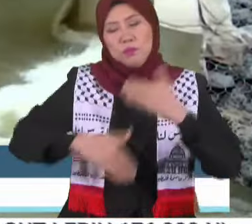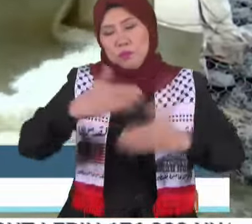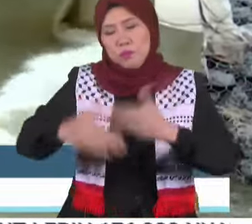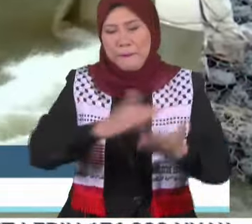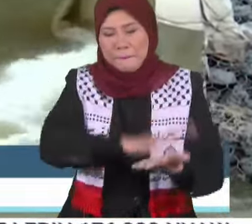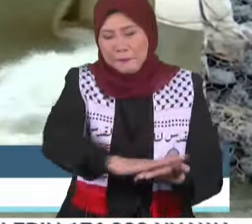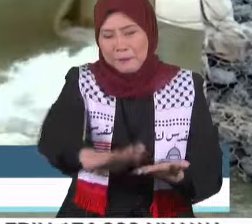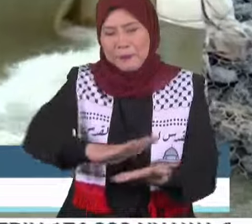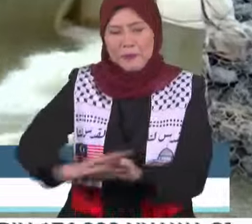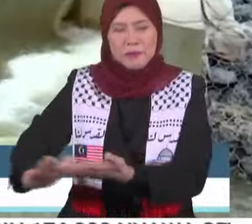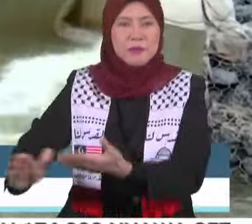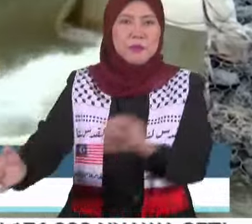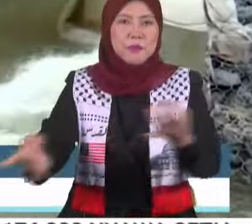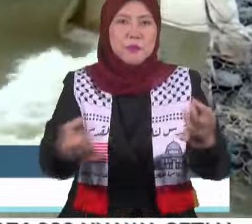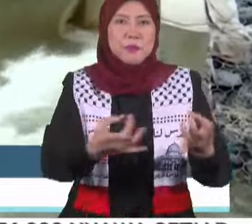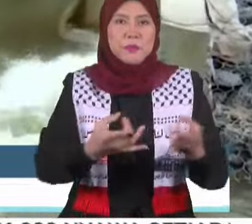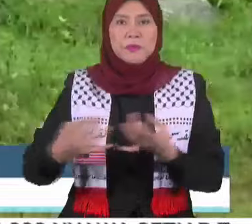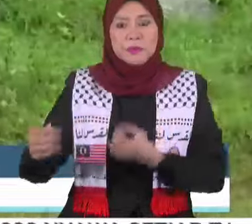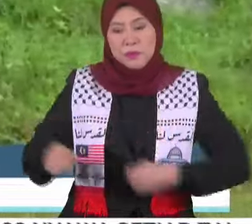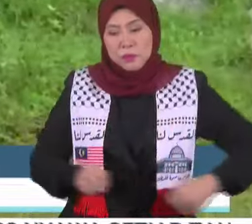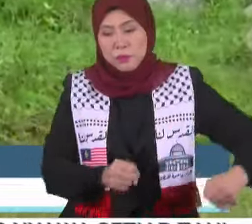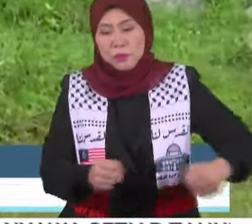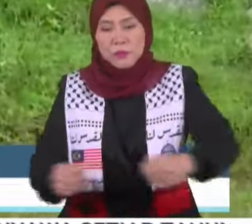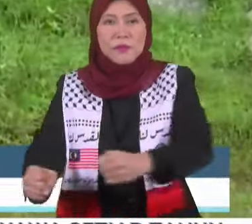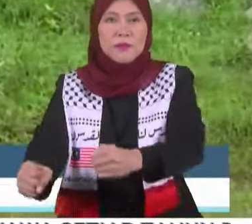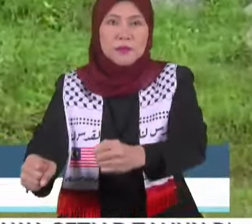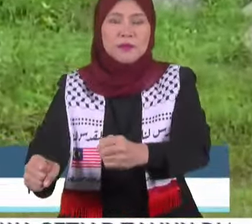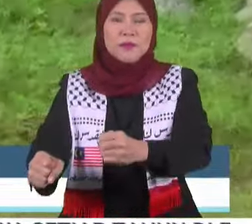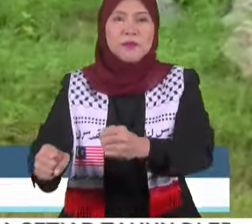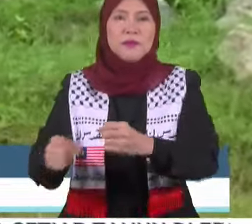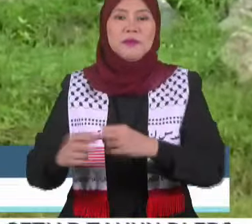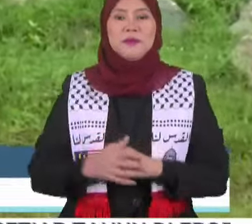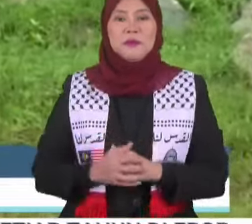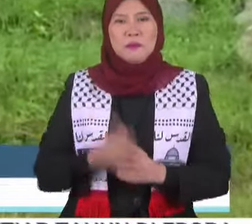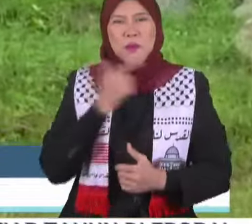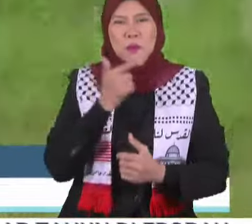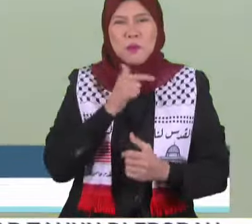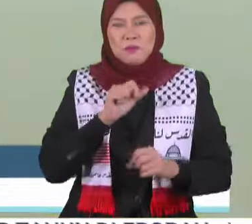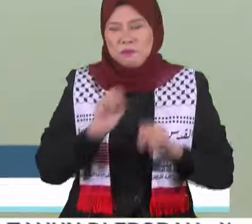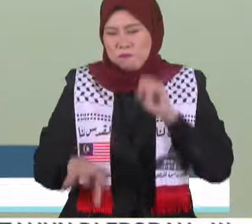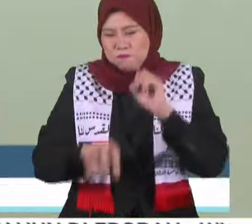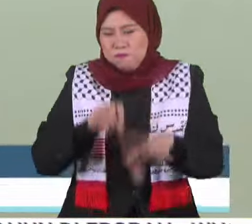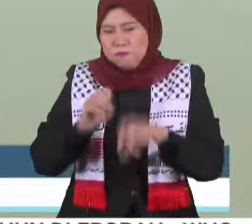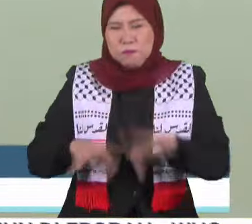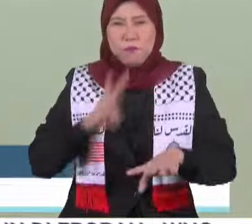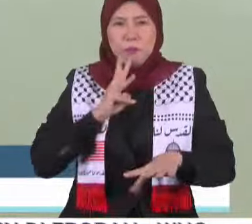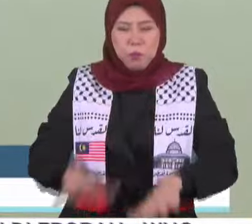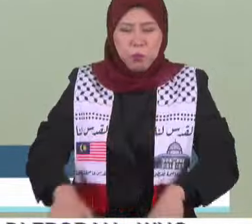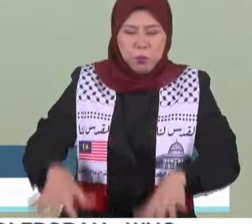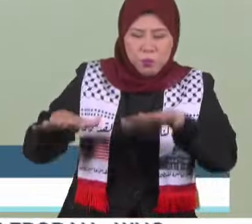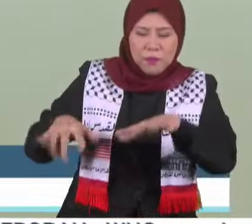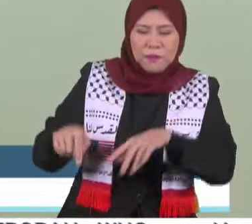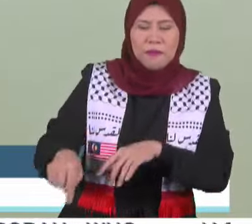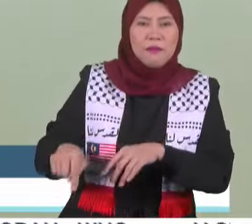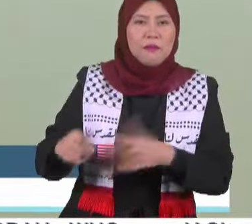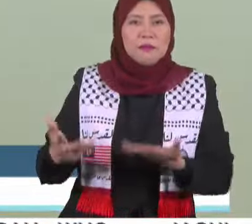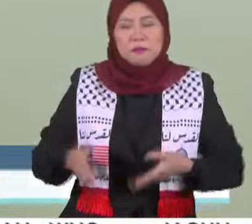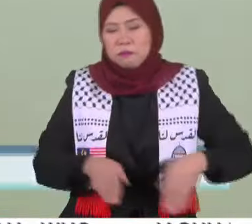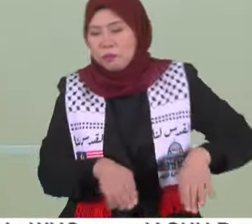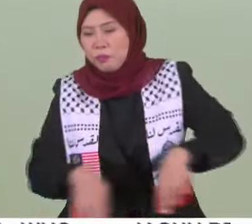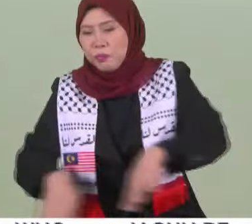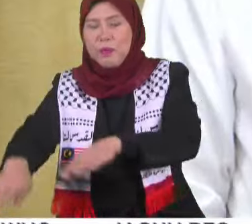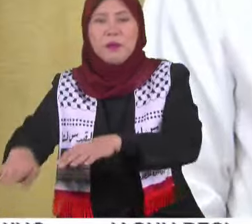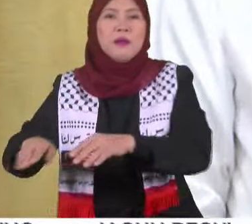membersihkan sungai supaya tidak menjadi timbunan yang menyekat pengaliran air ke laut